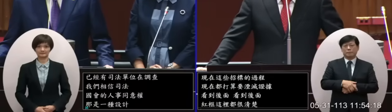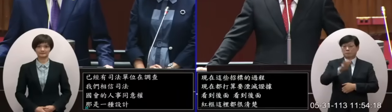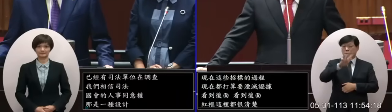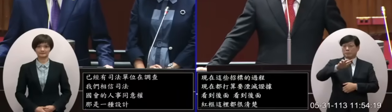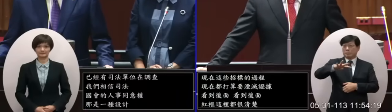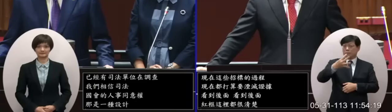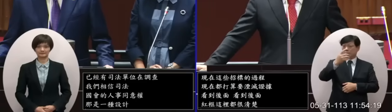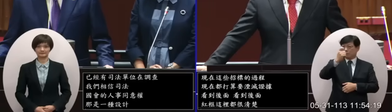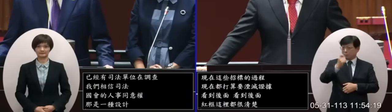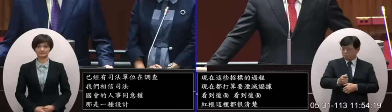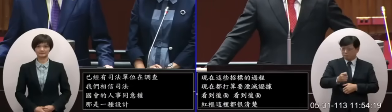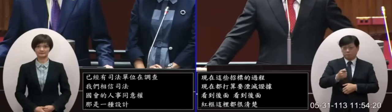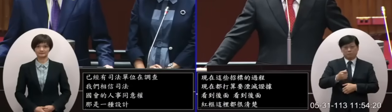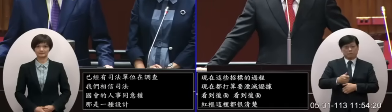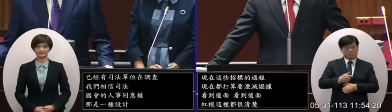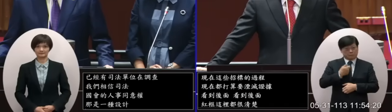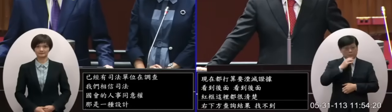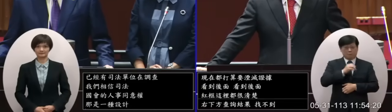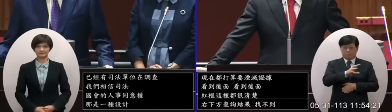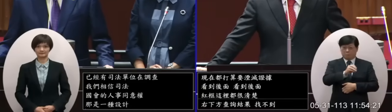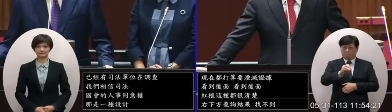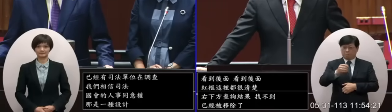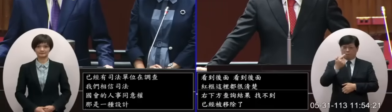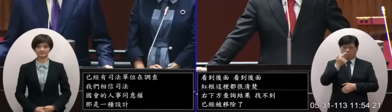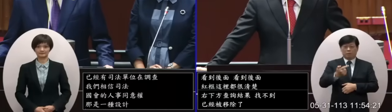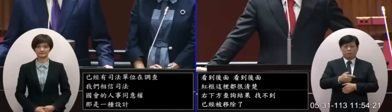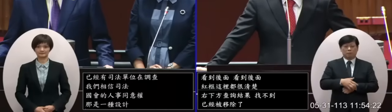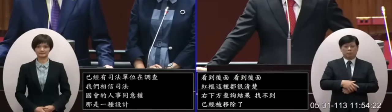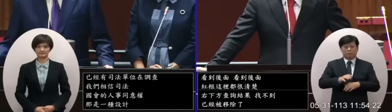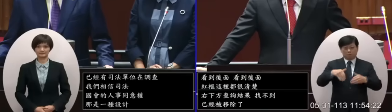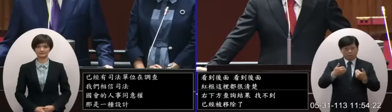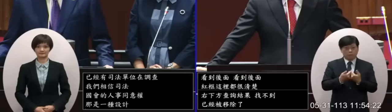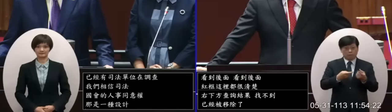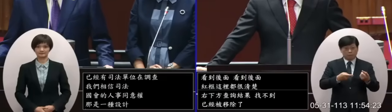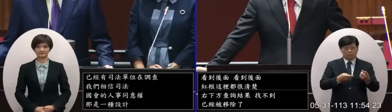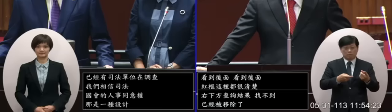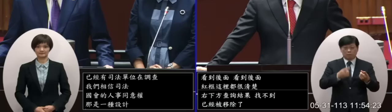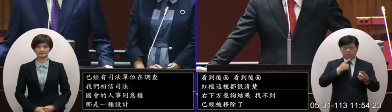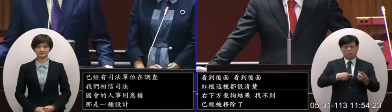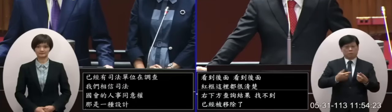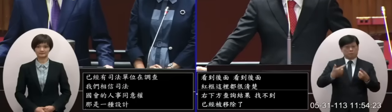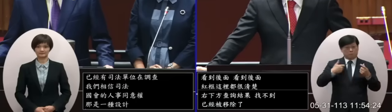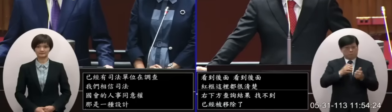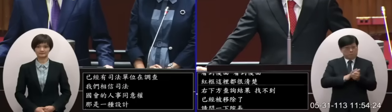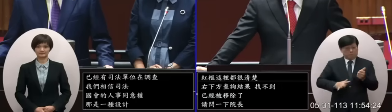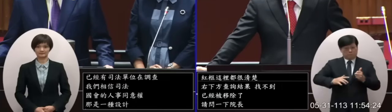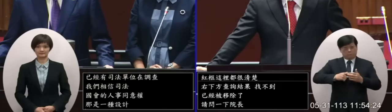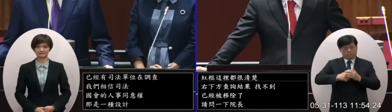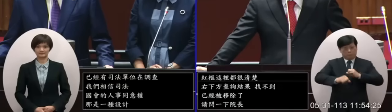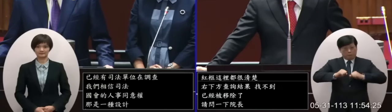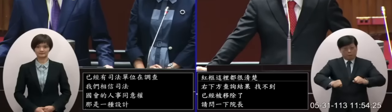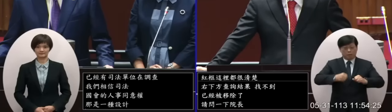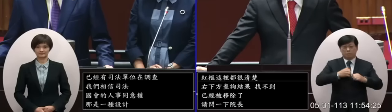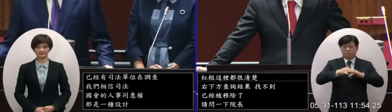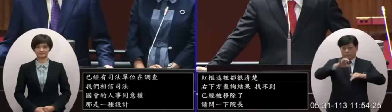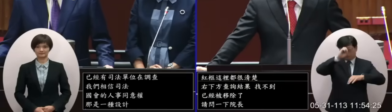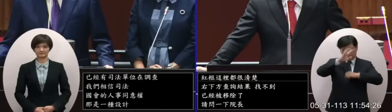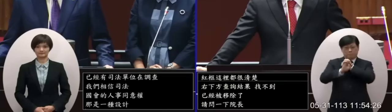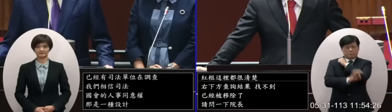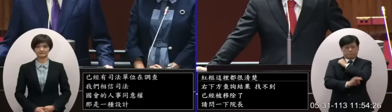8400亿人血馒头，却成为人命关天的时候，民进党贪赃枉